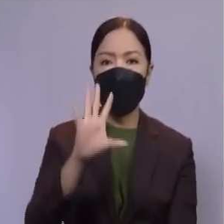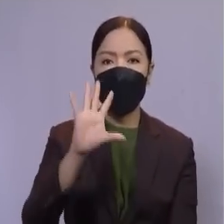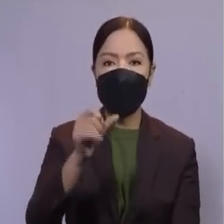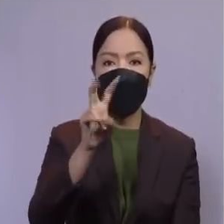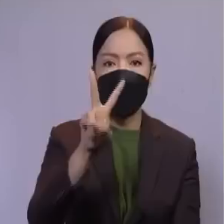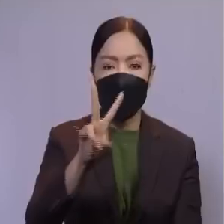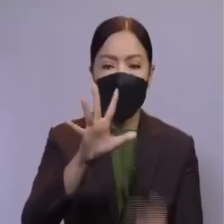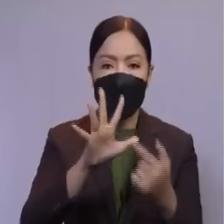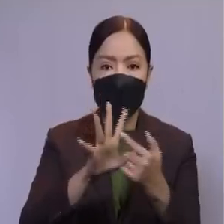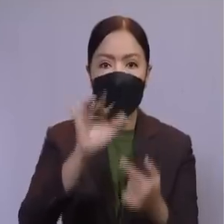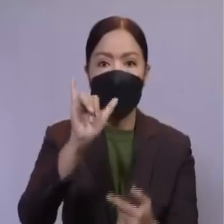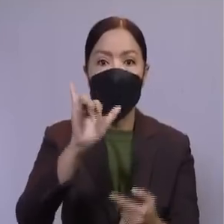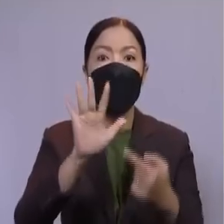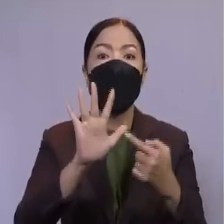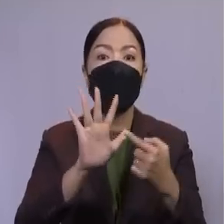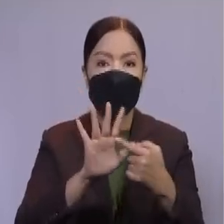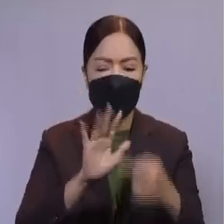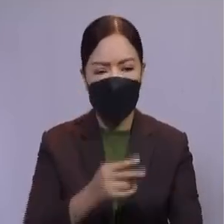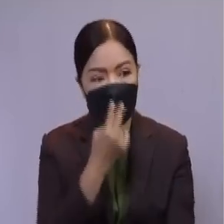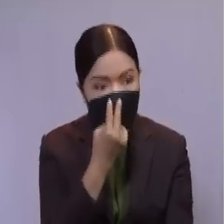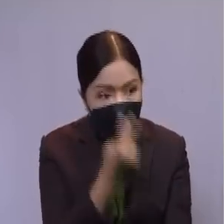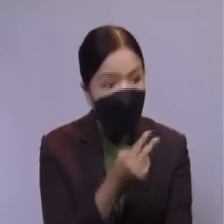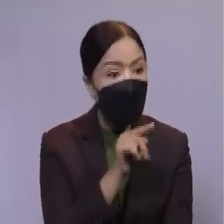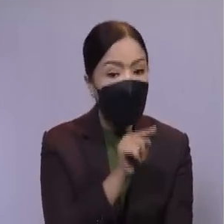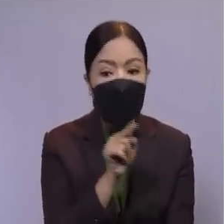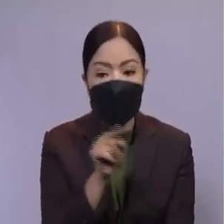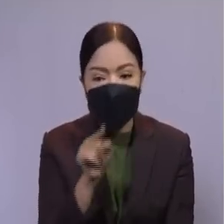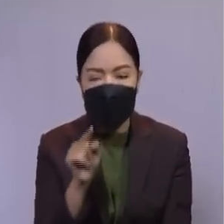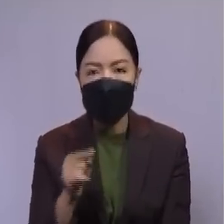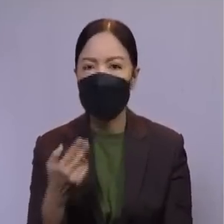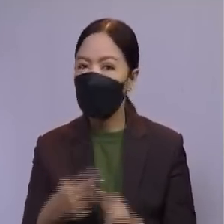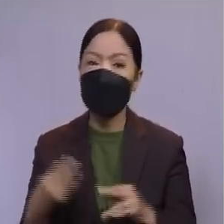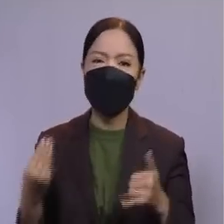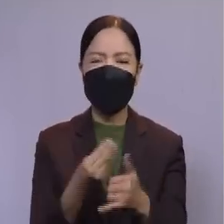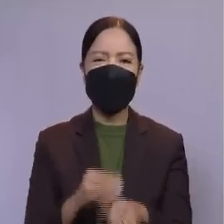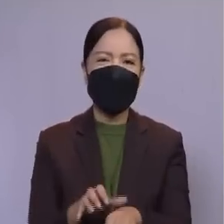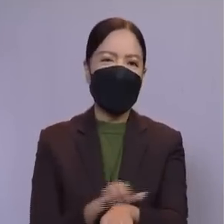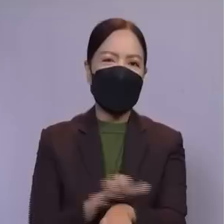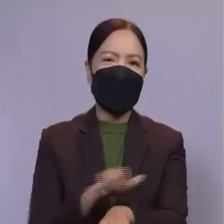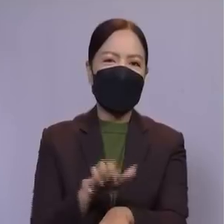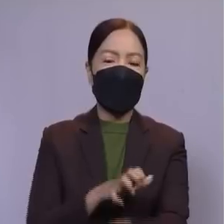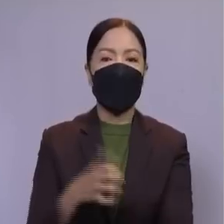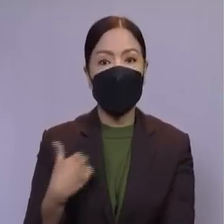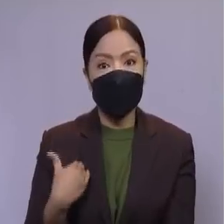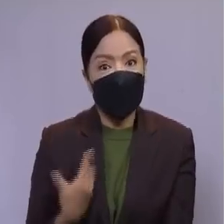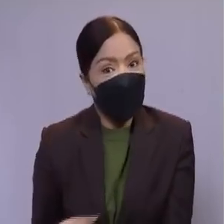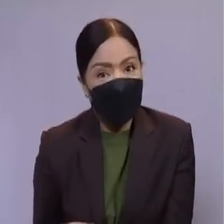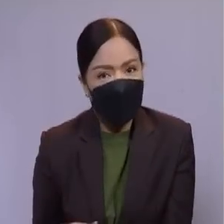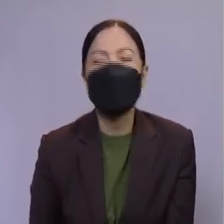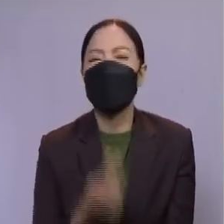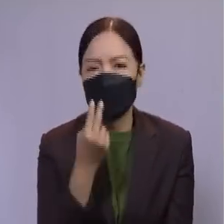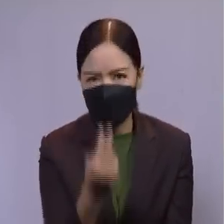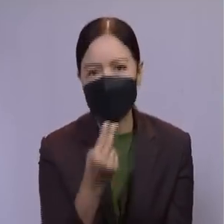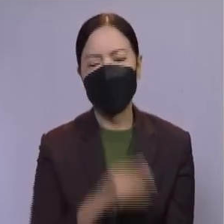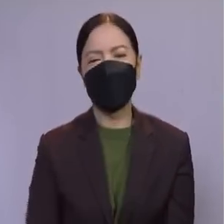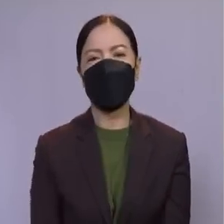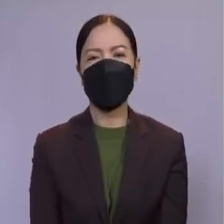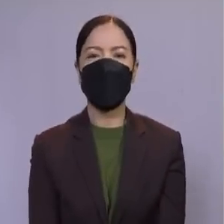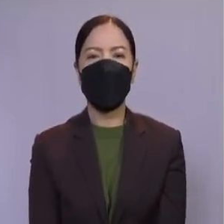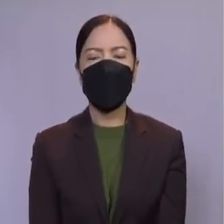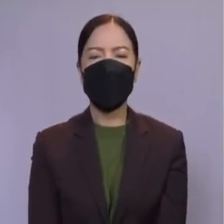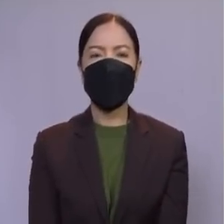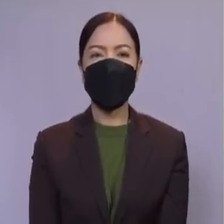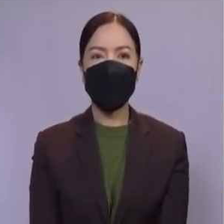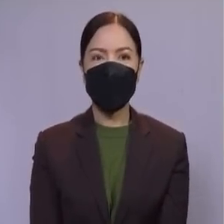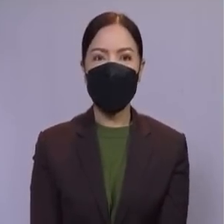อคตินะฮะเป็นไปตามที่เห็นกันนะครับเรียกว่าแสบๆคันๆใครได้รับเกียรติอย่างไรบ้างลองมาดูกันแต่ละท่านเลยนะครับ